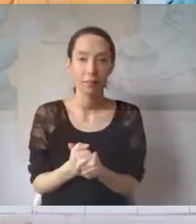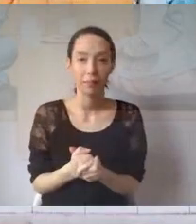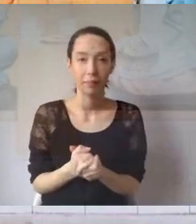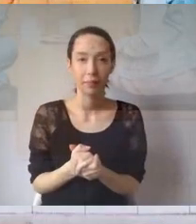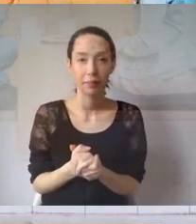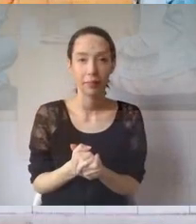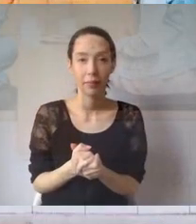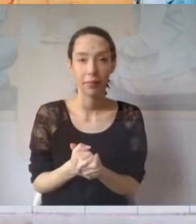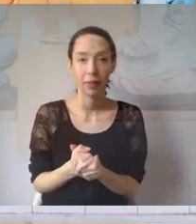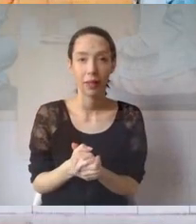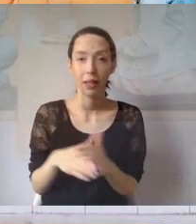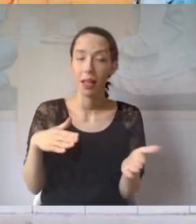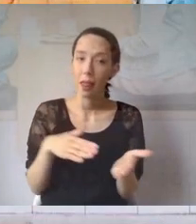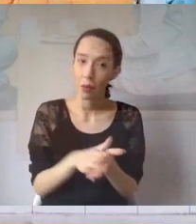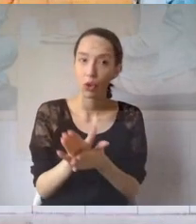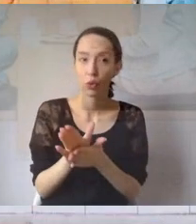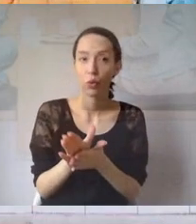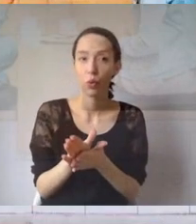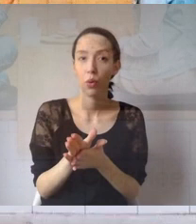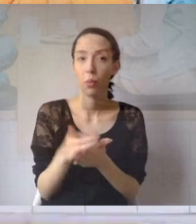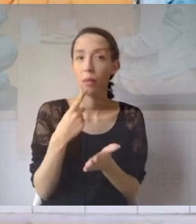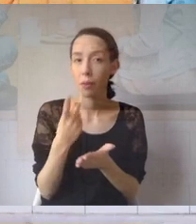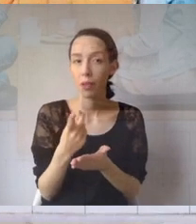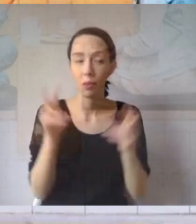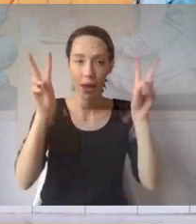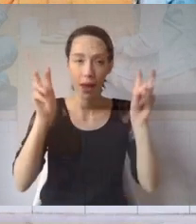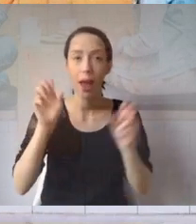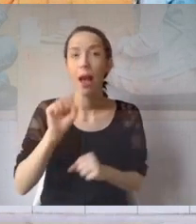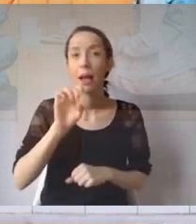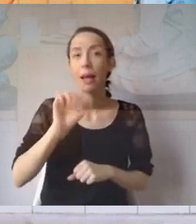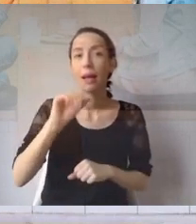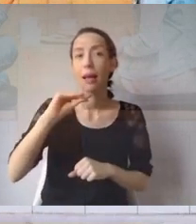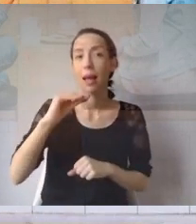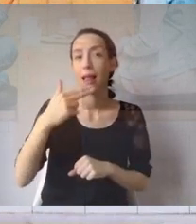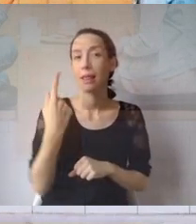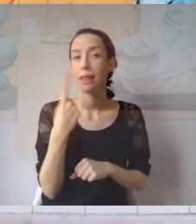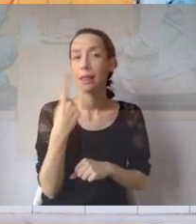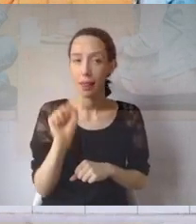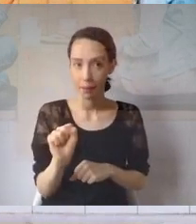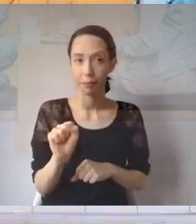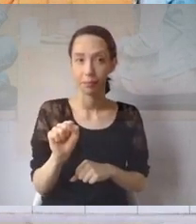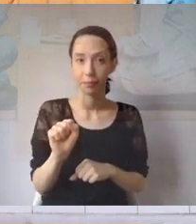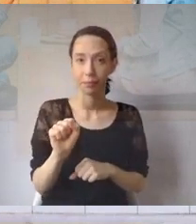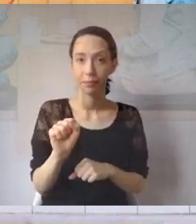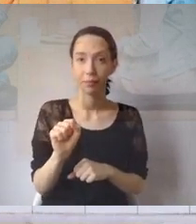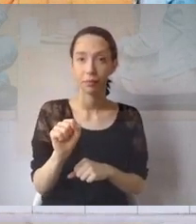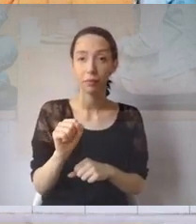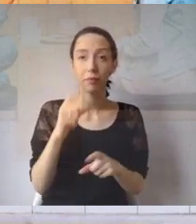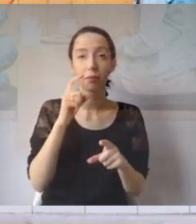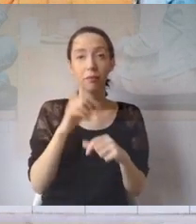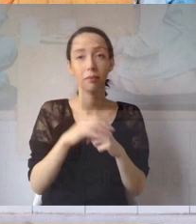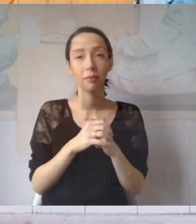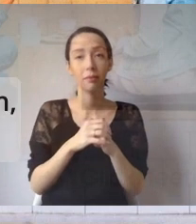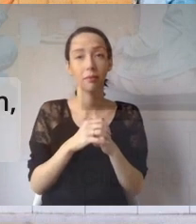Więc najpierw powiemy sobie o agendzie szkolenia. Także w paru słowach przybliżę cel i